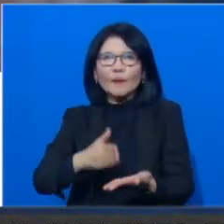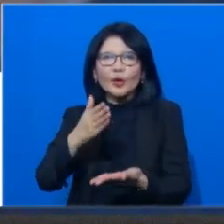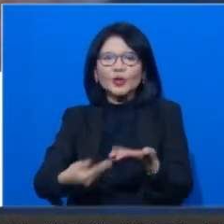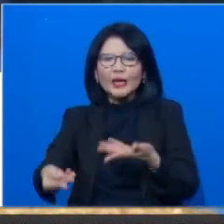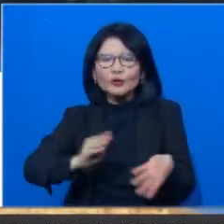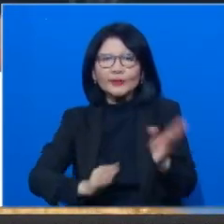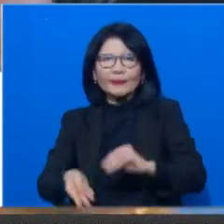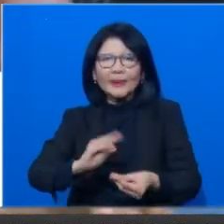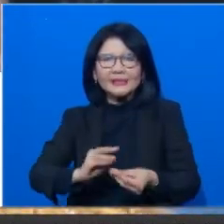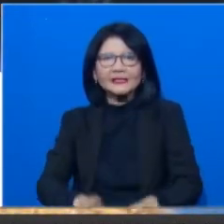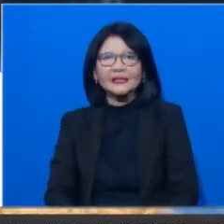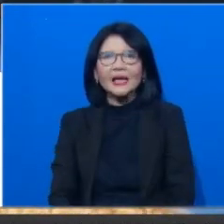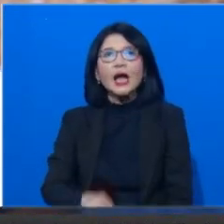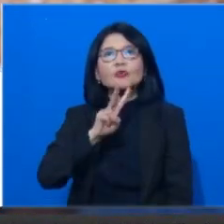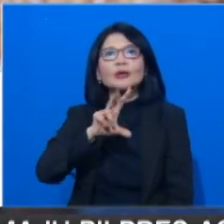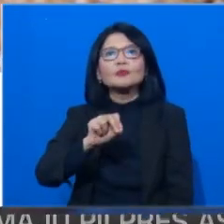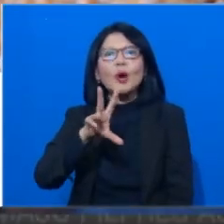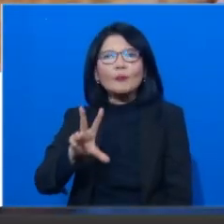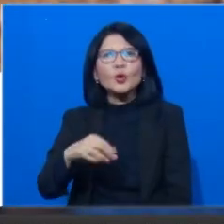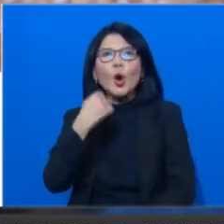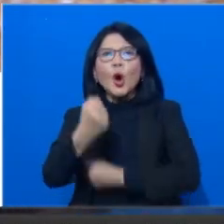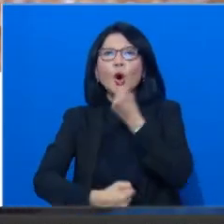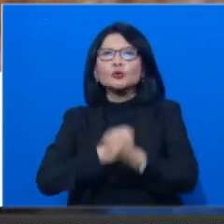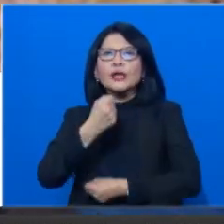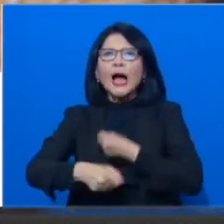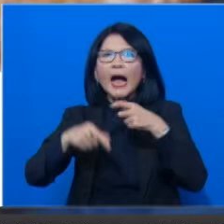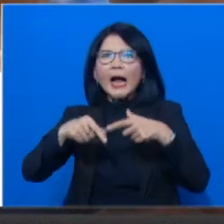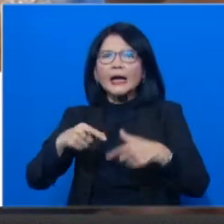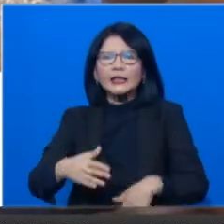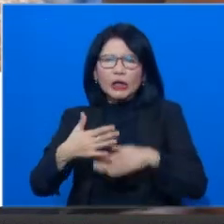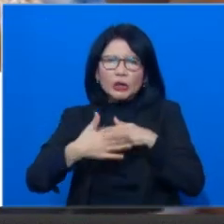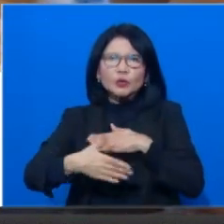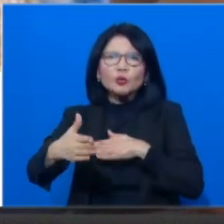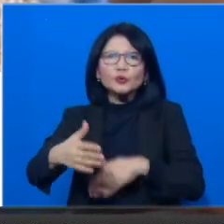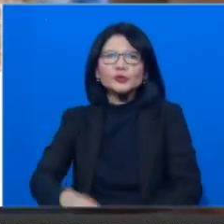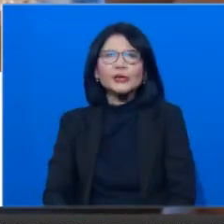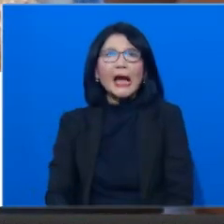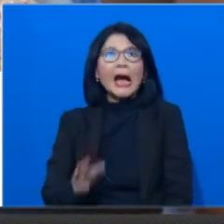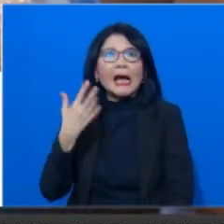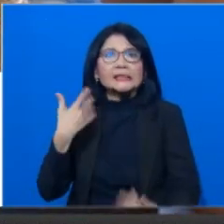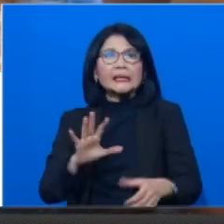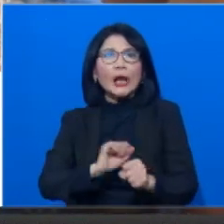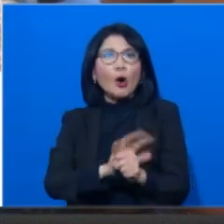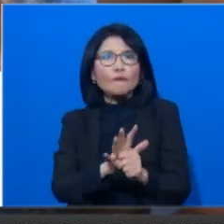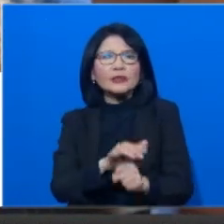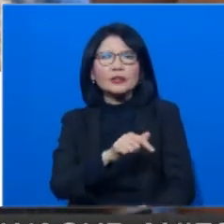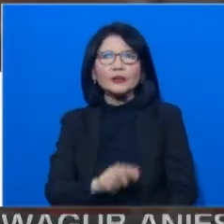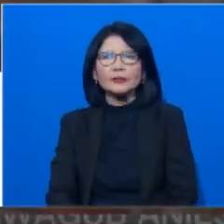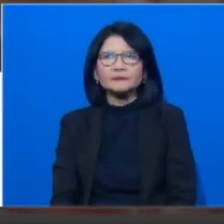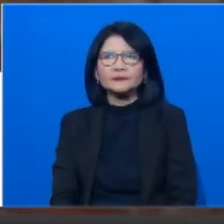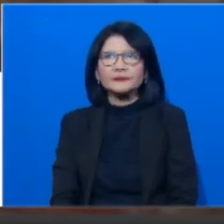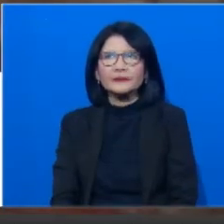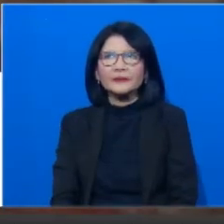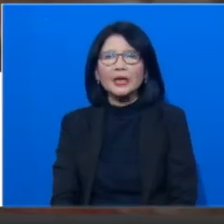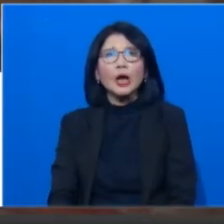dikemas. Sejak 2020, usaha camilan bipang ditekuni Ramli usai terdampak pandemi COVID-19. Ya kan awalnya waktu